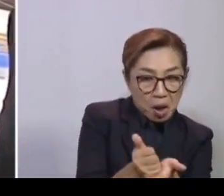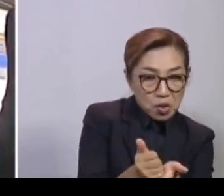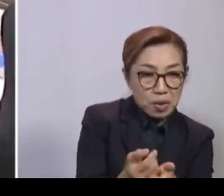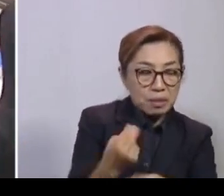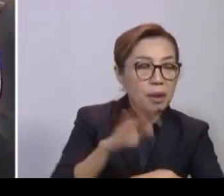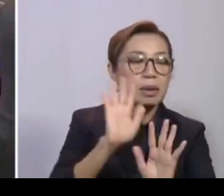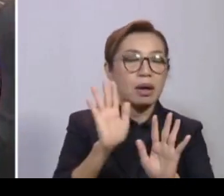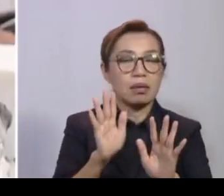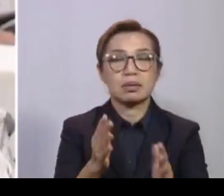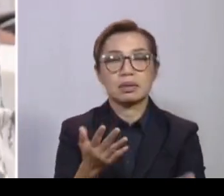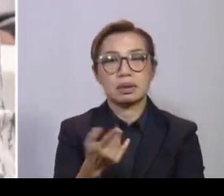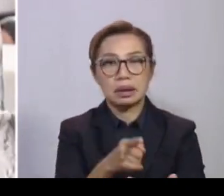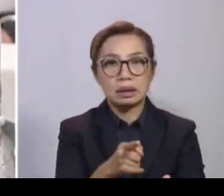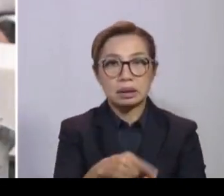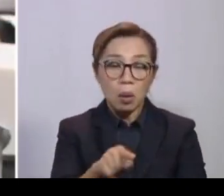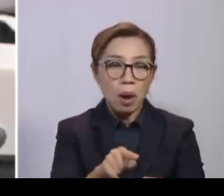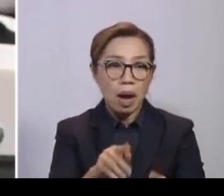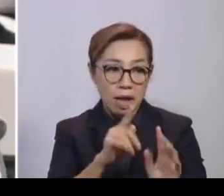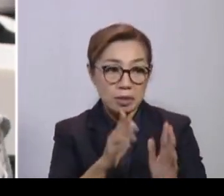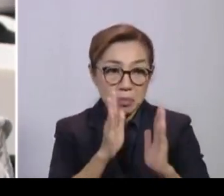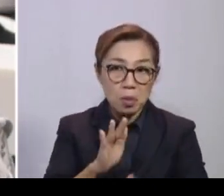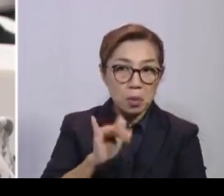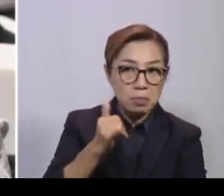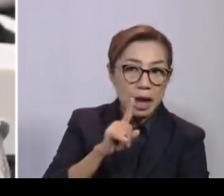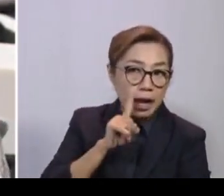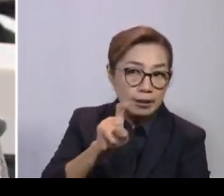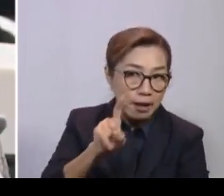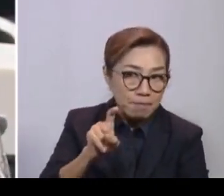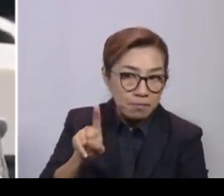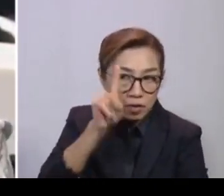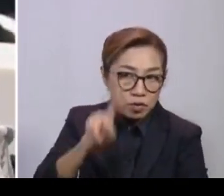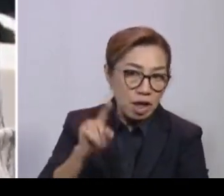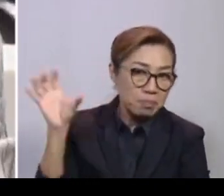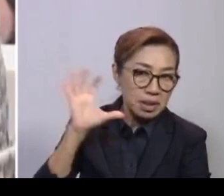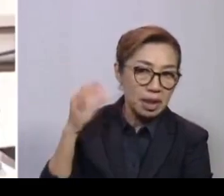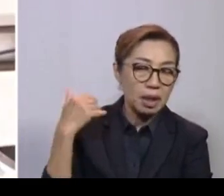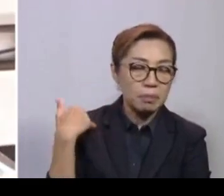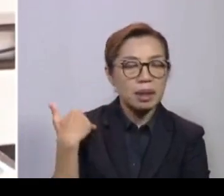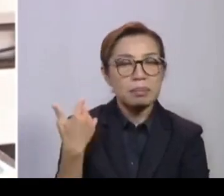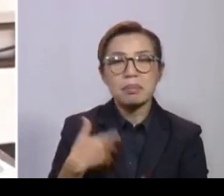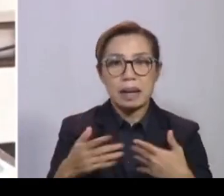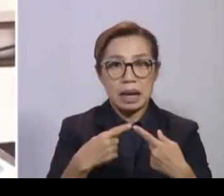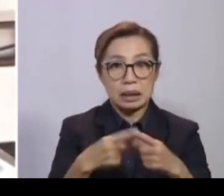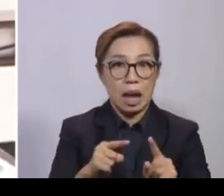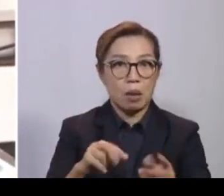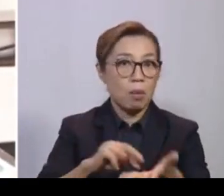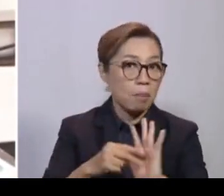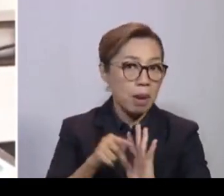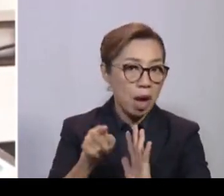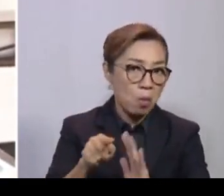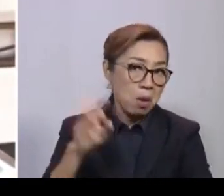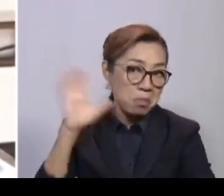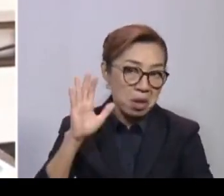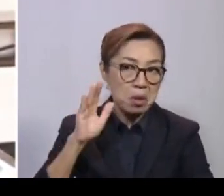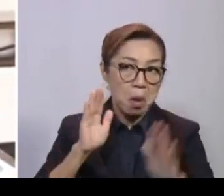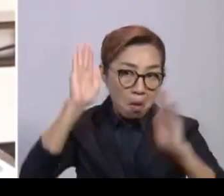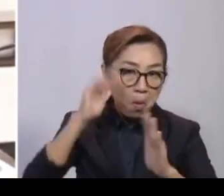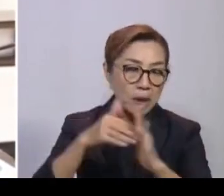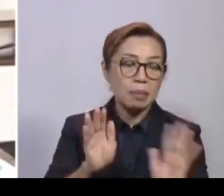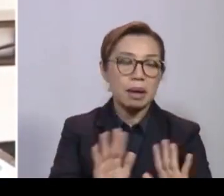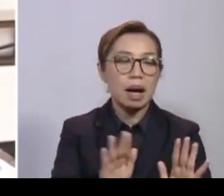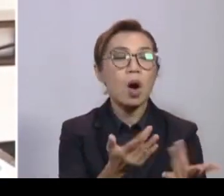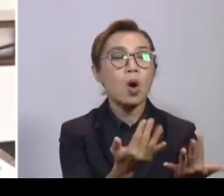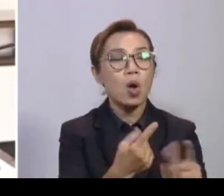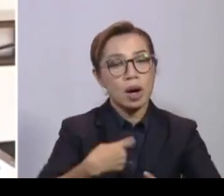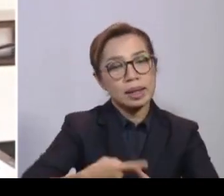ไกลๆด้วยไหมอันนี้ก็คงมีบ้างแต่ไม่ใช่การอภิปรายไม่ไว้วางใจค่ะฝากว่าขอให้อดใจรอสักหน่อยสัก 4-5เดือน